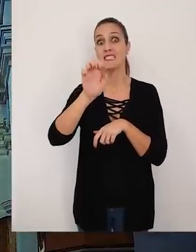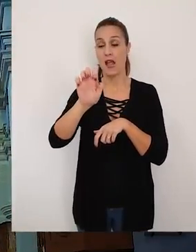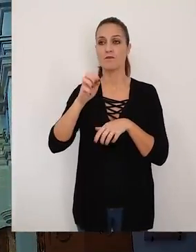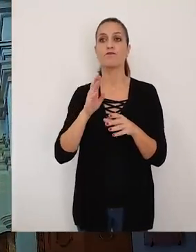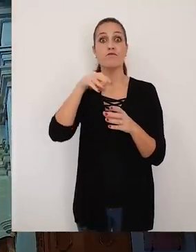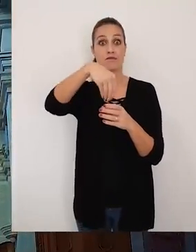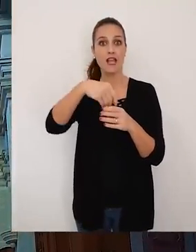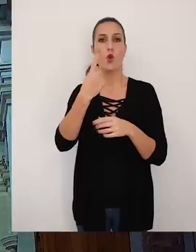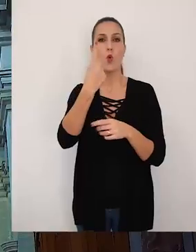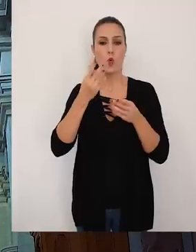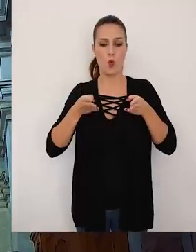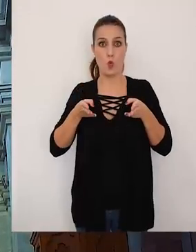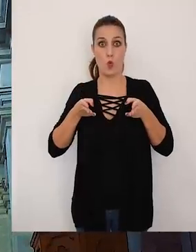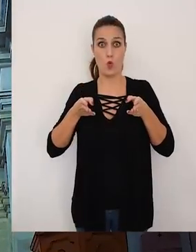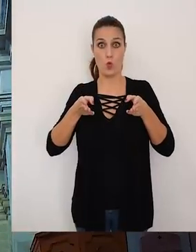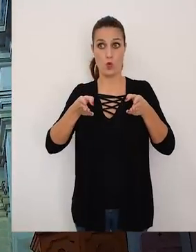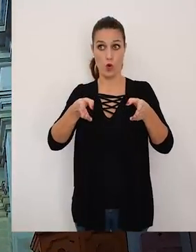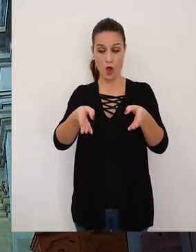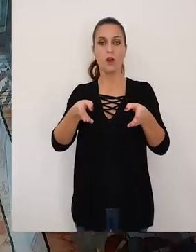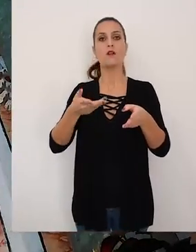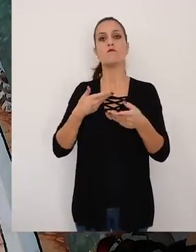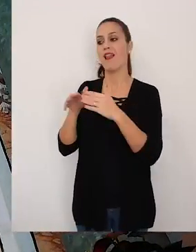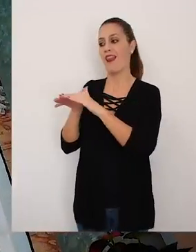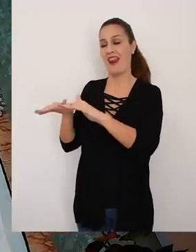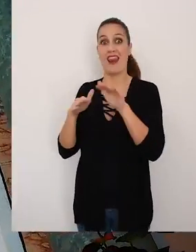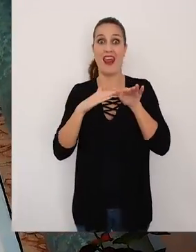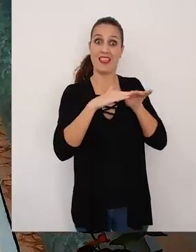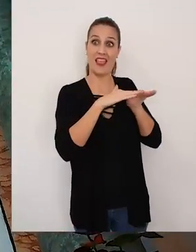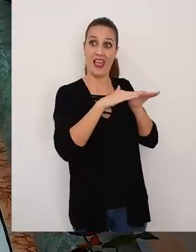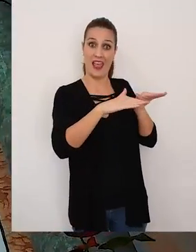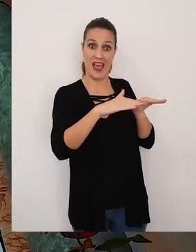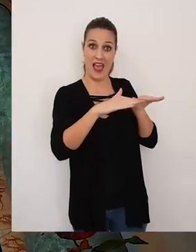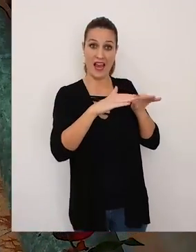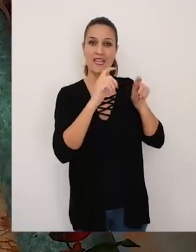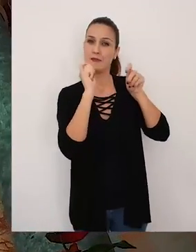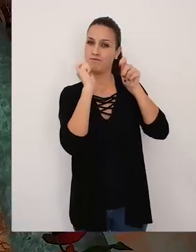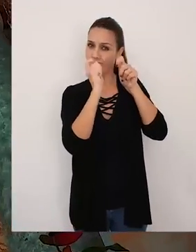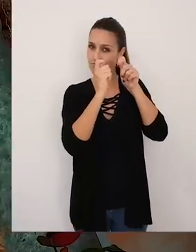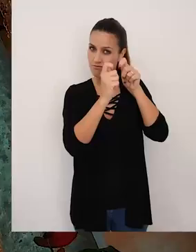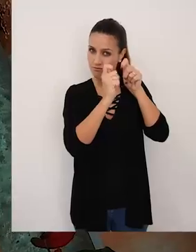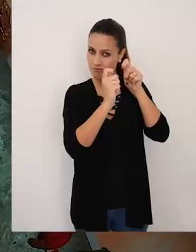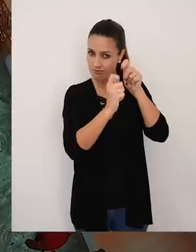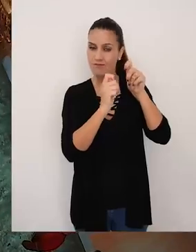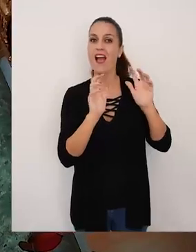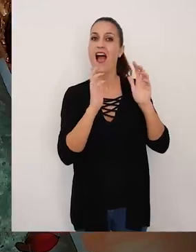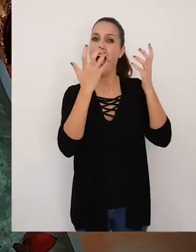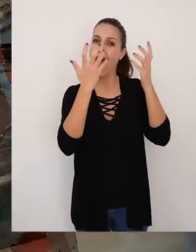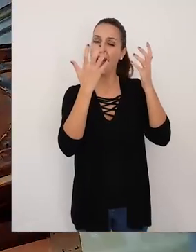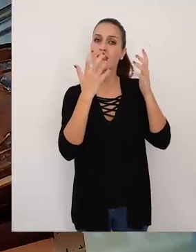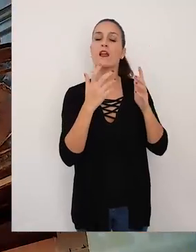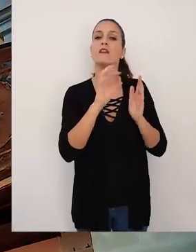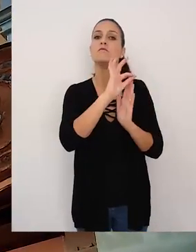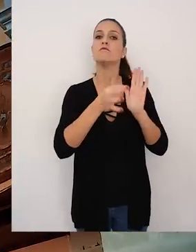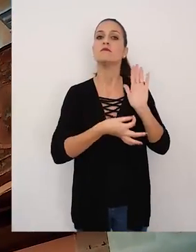L'interno si apre in un'unica navata, ritmata dalla presenza degli altari laterali, scolpiti secondo le consuetudini dell'arte